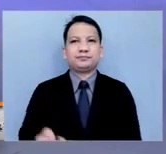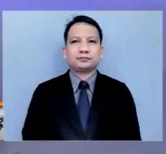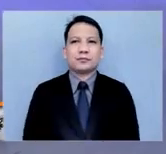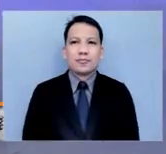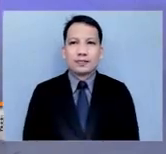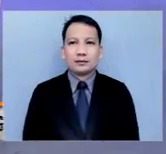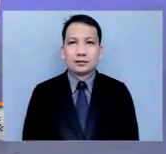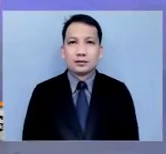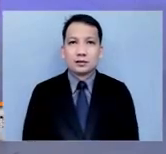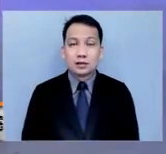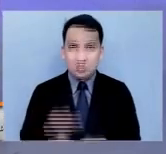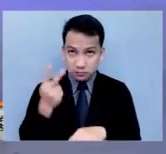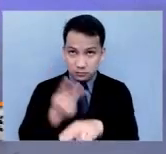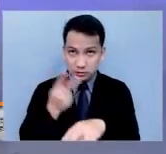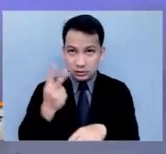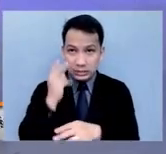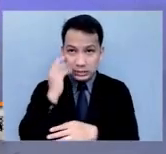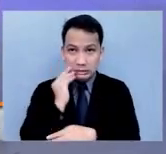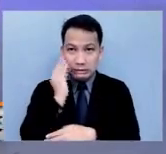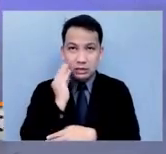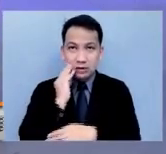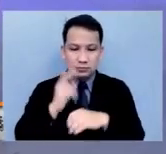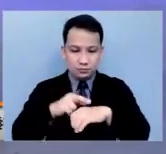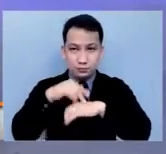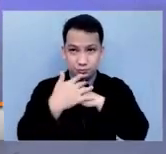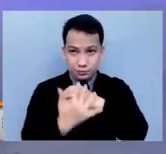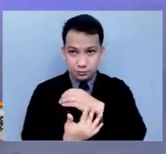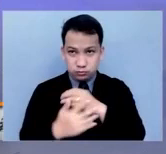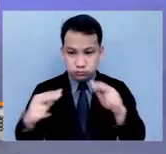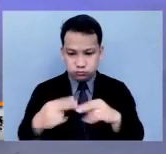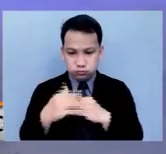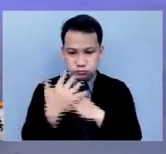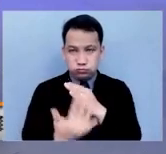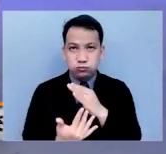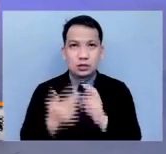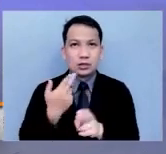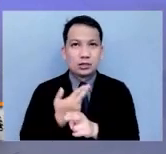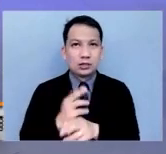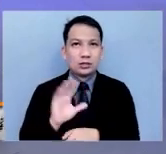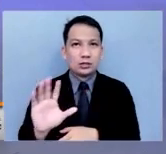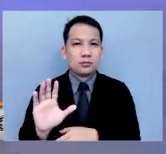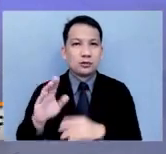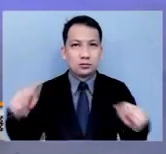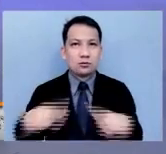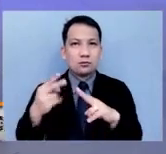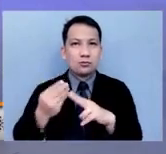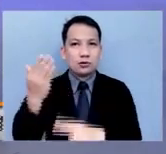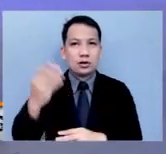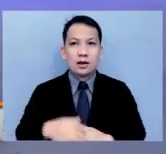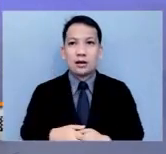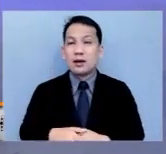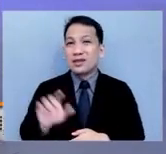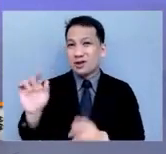Samantala, dumoble ang naitalang rockfall o pagbuga ng malalaking tipak ng bato sa Bulkang Mayon. Kaya naman